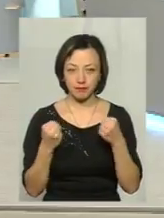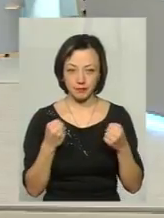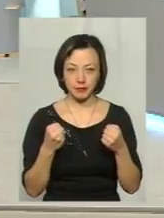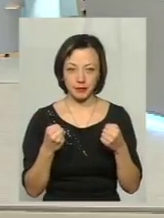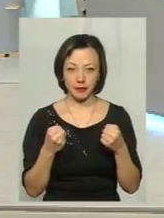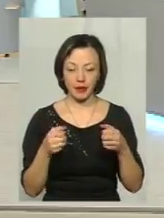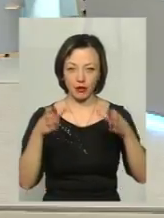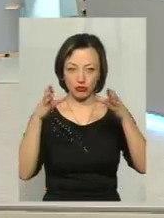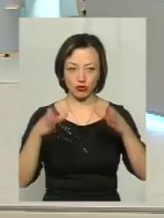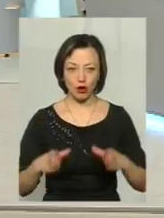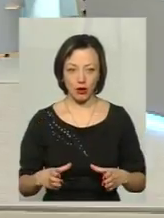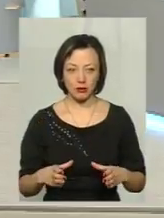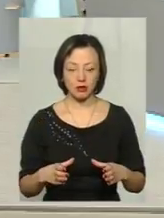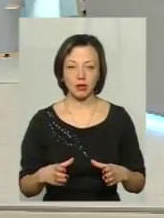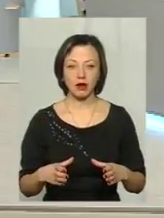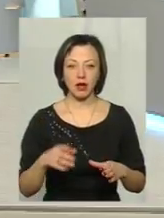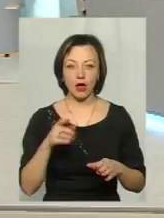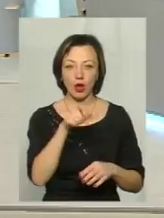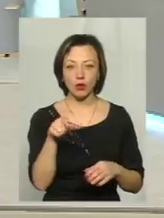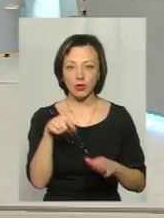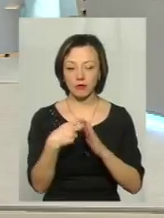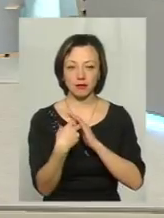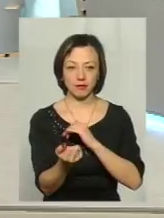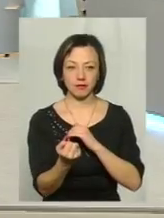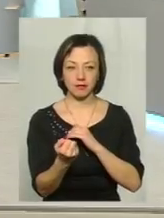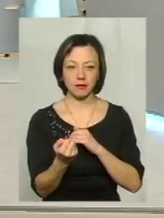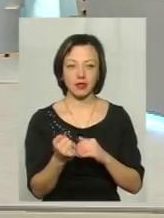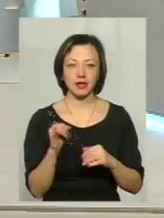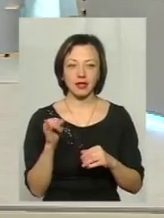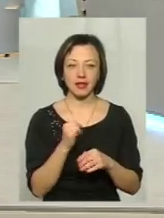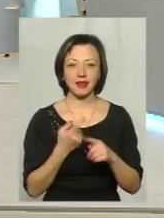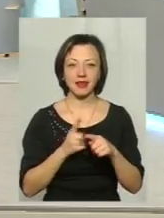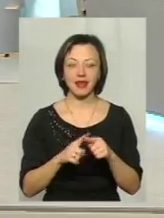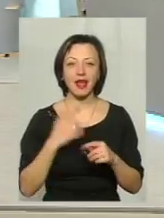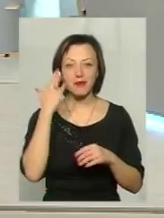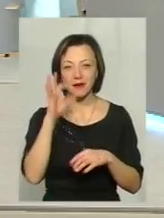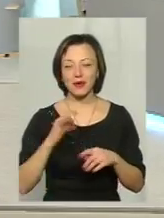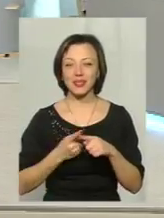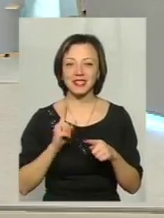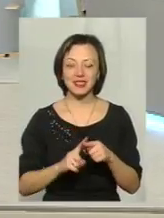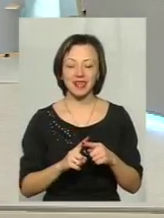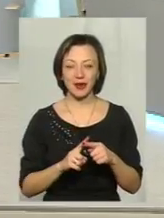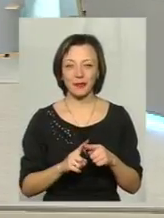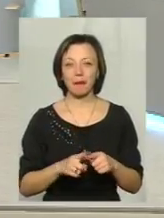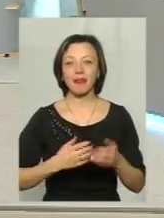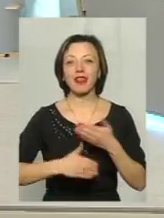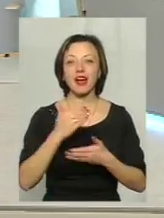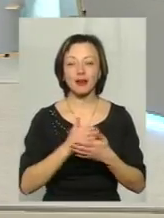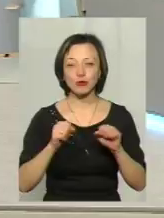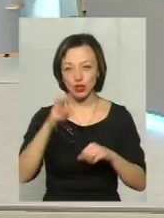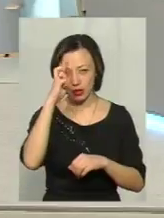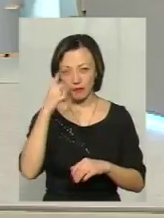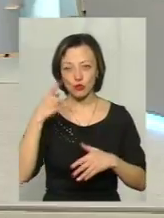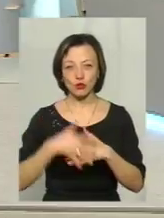як ліфтова шахта, і люди там знаходяться. І вони рекомендуєте нам всім будуватися. Ви розумієте, нарешті може держава